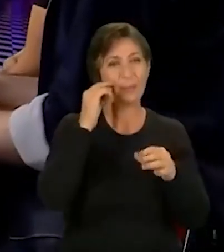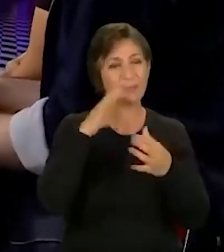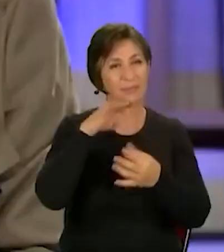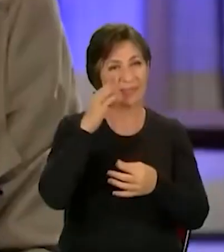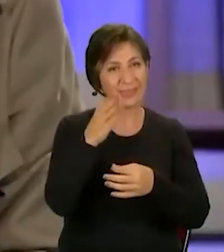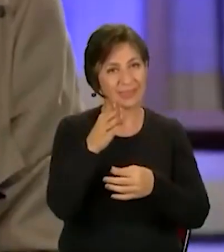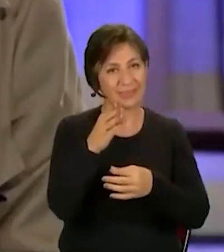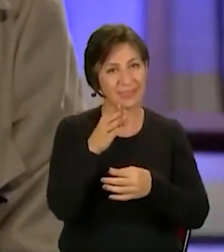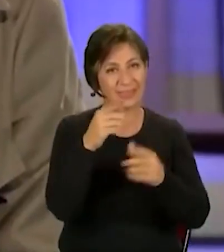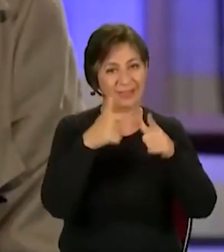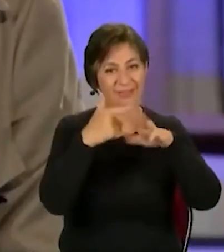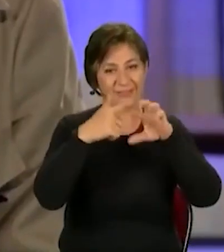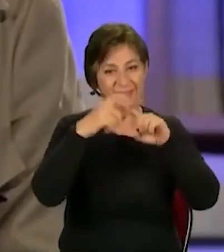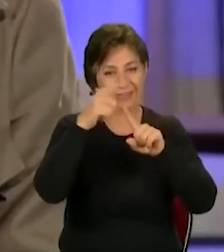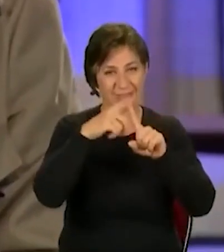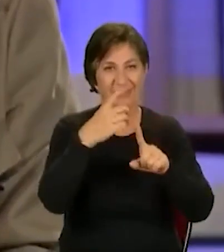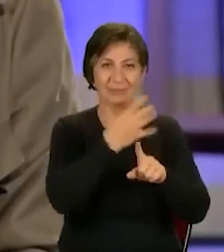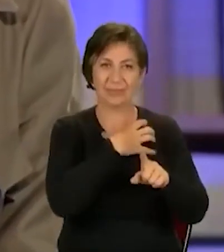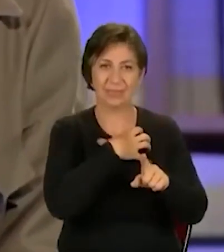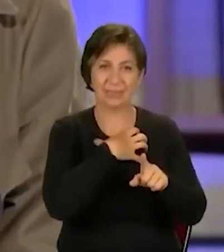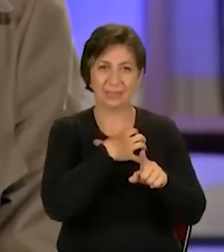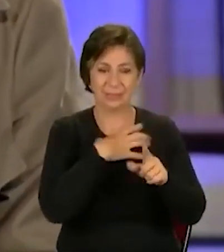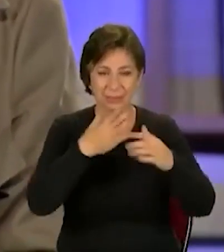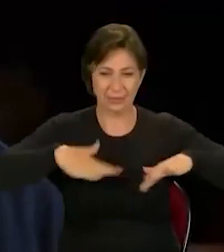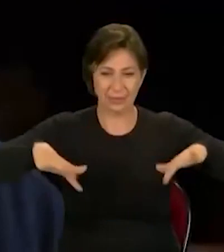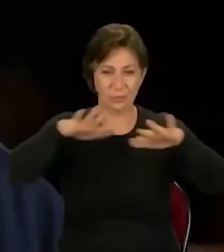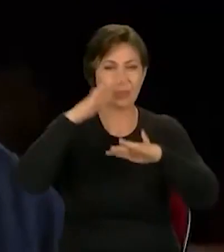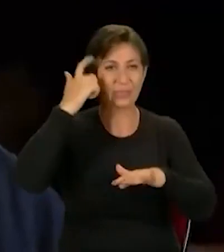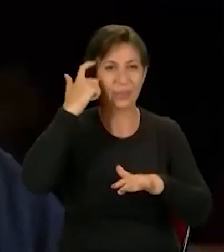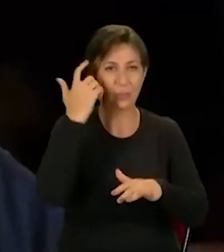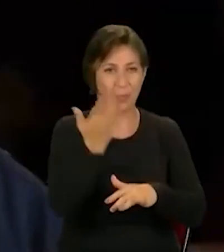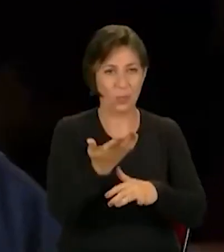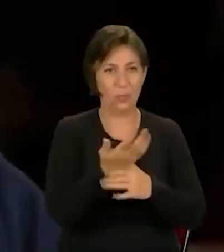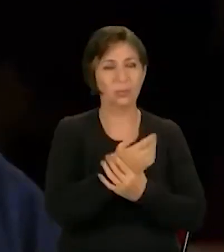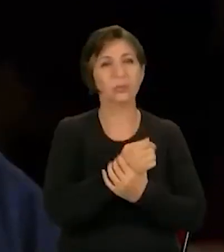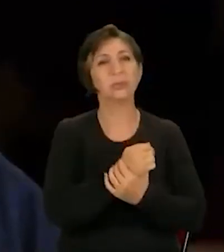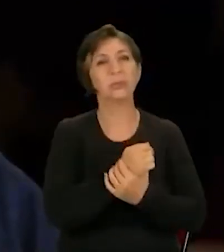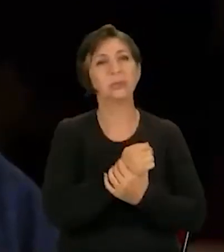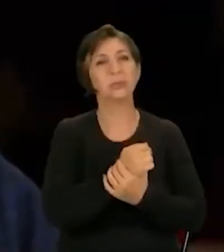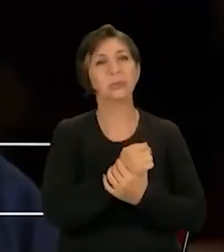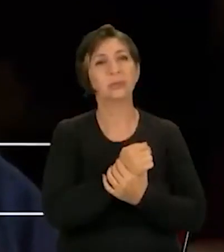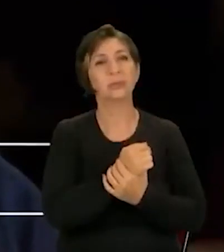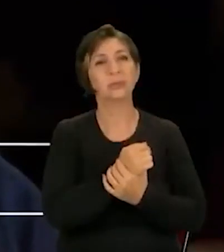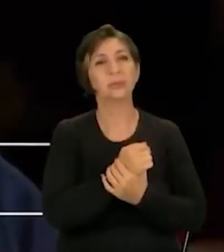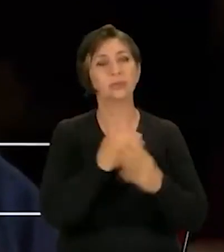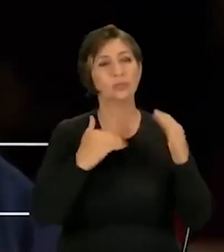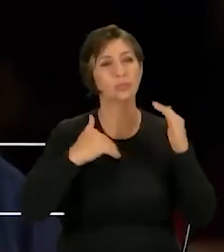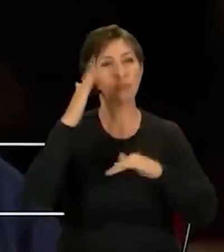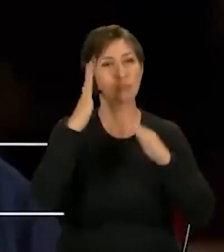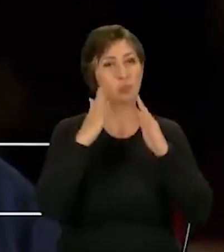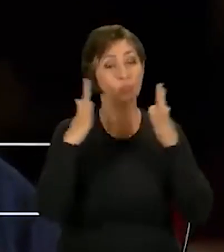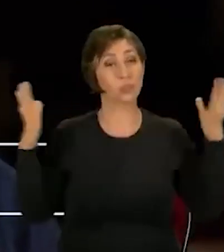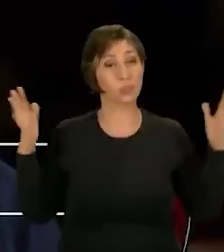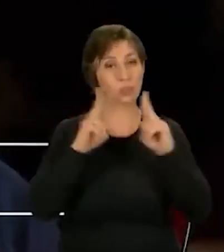beyefendiyle Ferit Bey zaten kendi sektöründe, kendi dünyasında, büyük